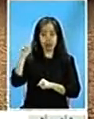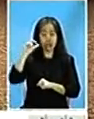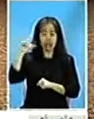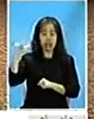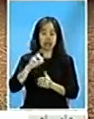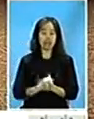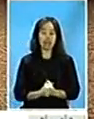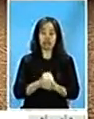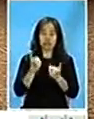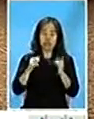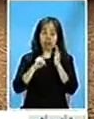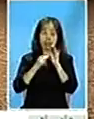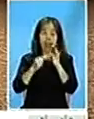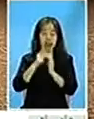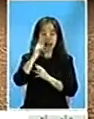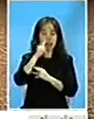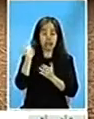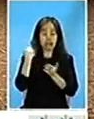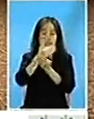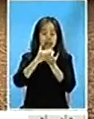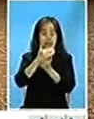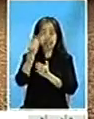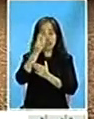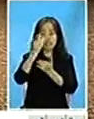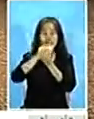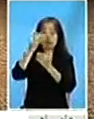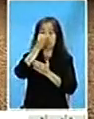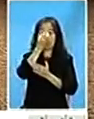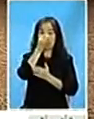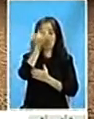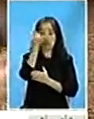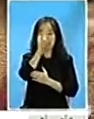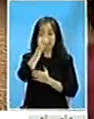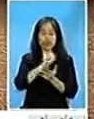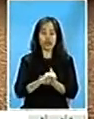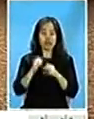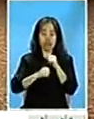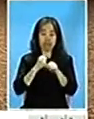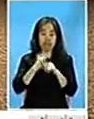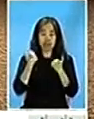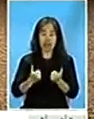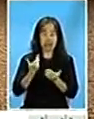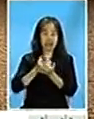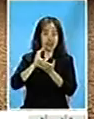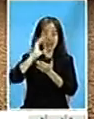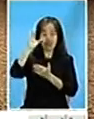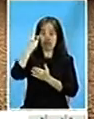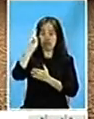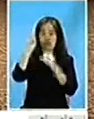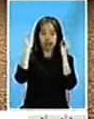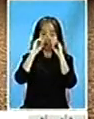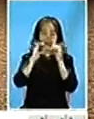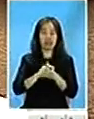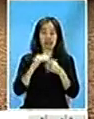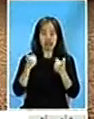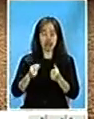149,637 ล้านบาทนั่นหมายความว่าเป็นแค่งบชำระค่าดอกเบี้ยเท่านั้นนะคะปีนี้เราไม่ได้ใช้หนี้เงินกู้เลยนะคะนี่ก็จะเป็นภา